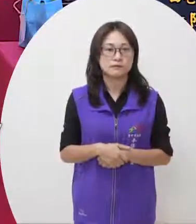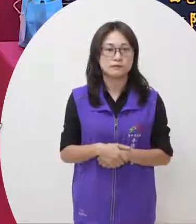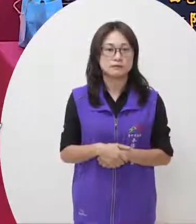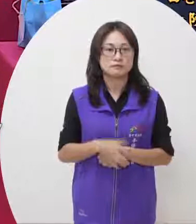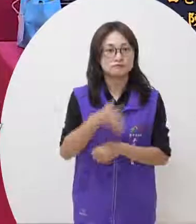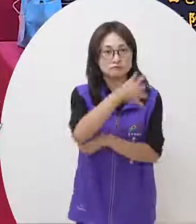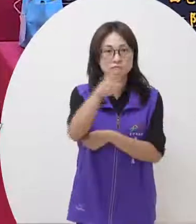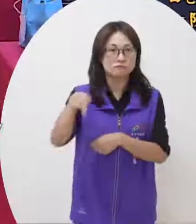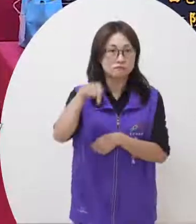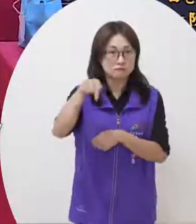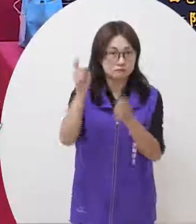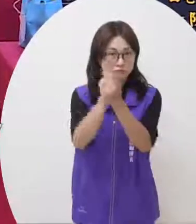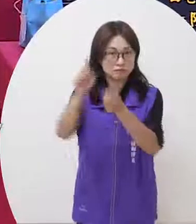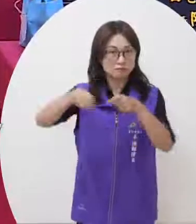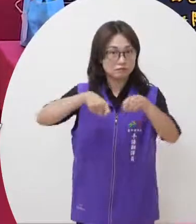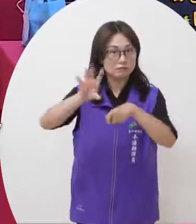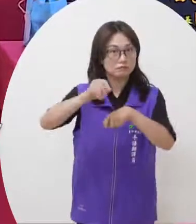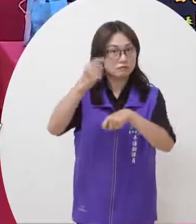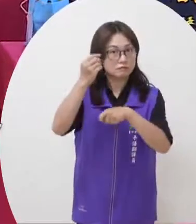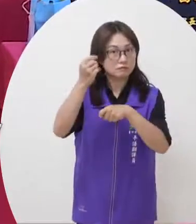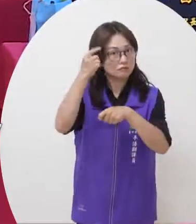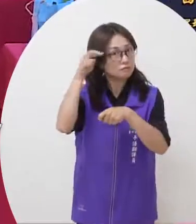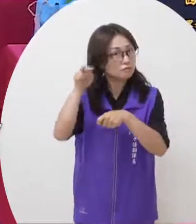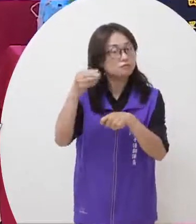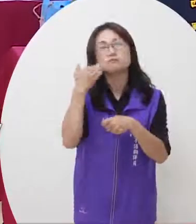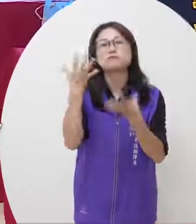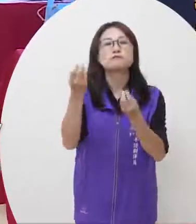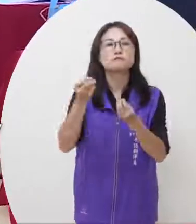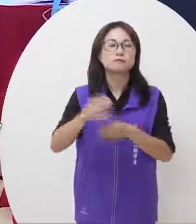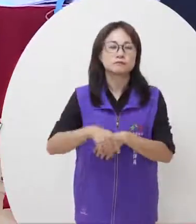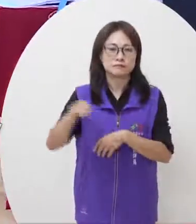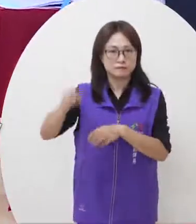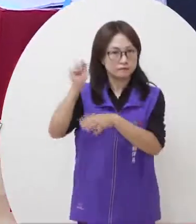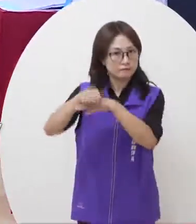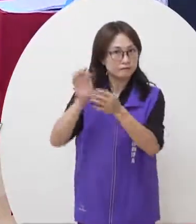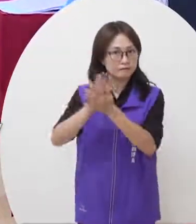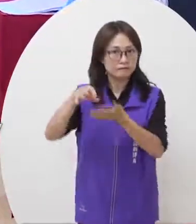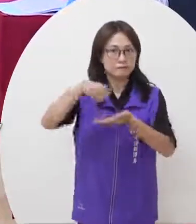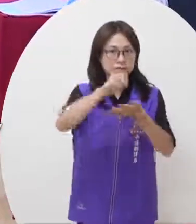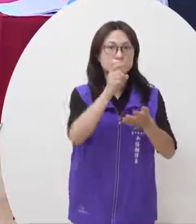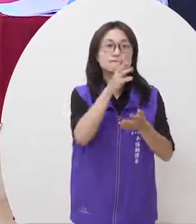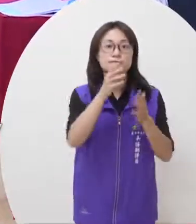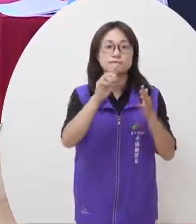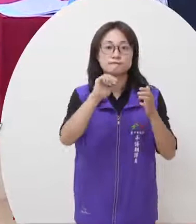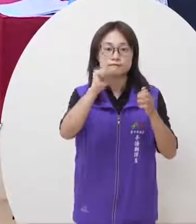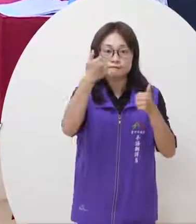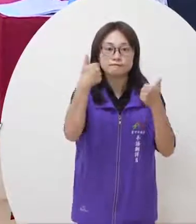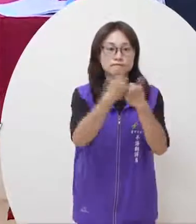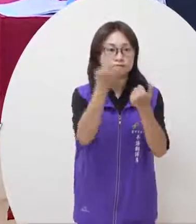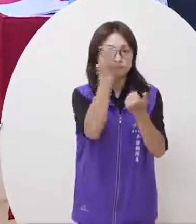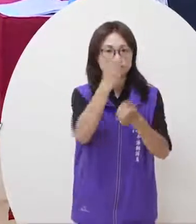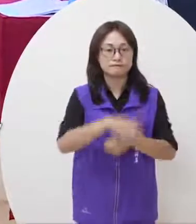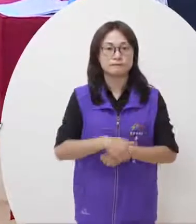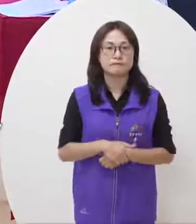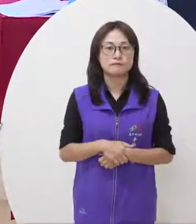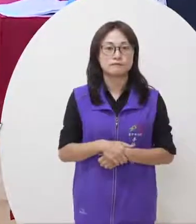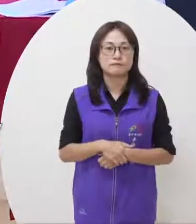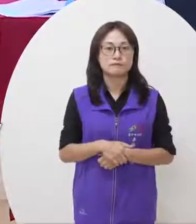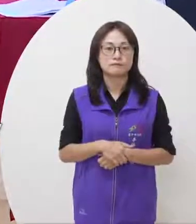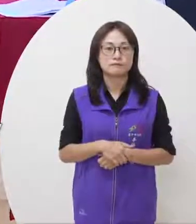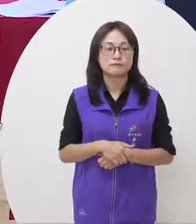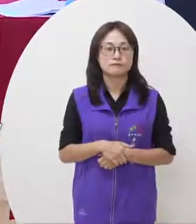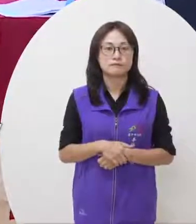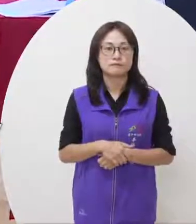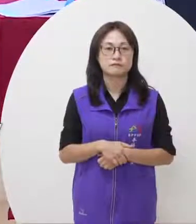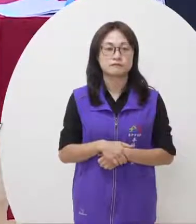请问大家对于这个预算案有没有意见？如果没有意见，本案通过以后送请台中市议会审议。 案号电